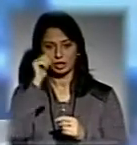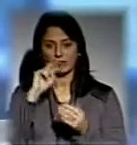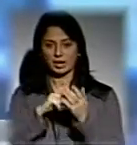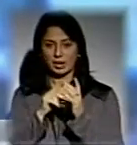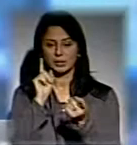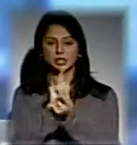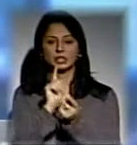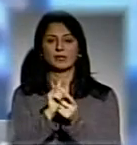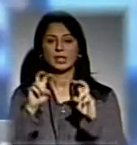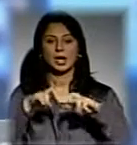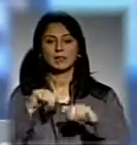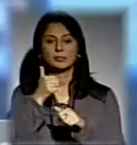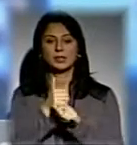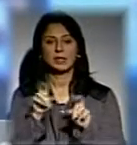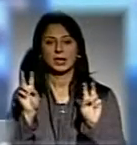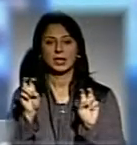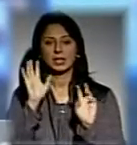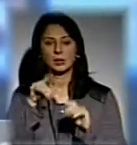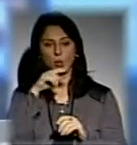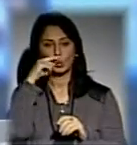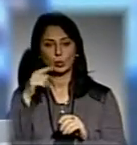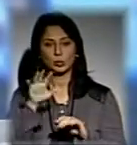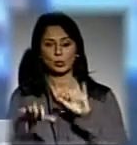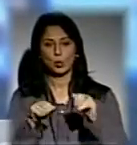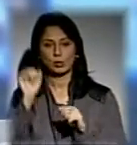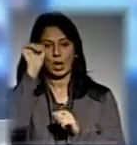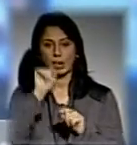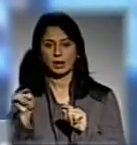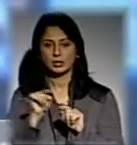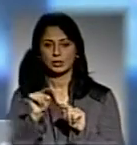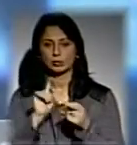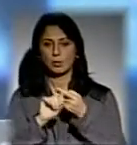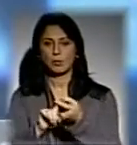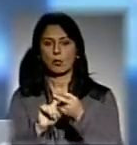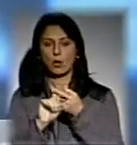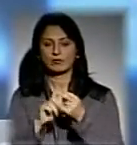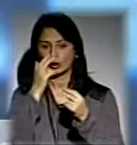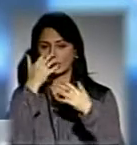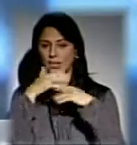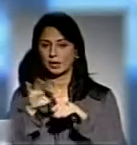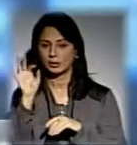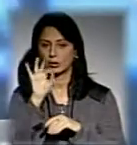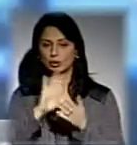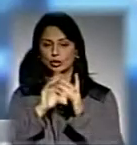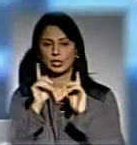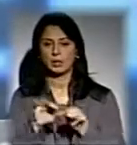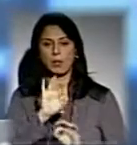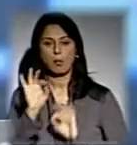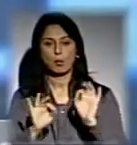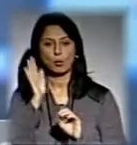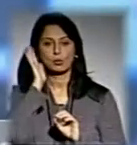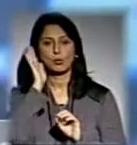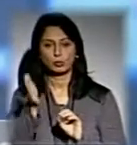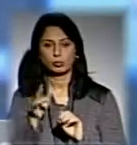ხვალდაგეგმილ შეხვედრაზე განხილვის მთავარი თემა რუსეთსა და ოკუპირებულ აფხაზეთს შორის მოკავშირეობისა და ინტეგრაციის შესახებ შეთანხმების პროექტი